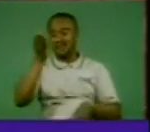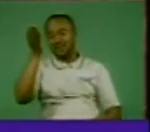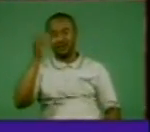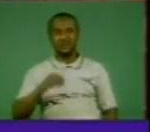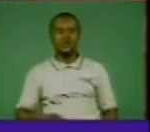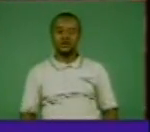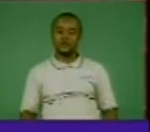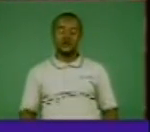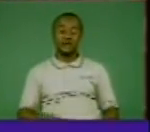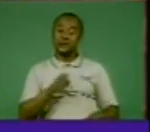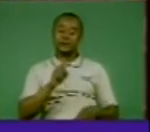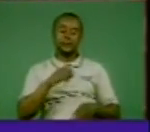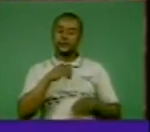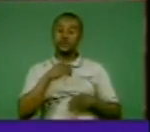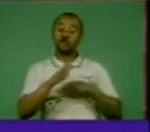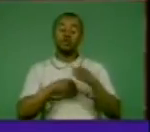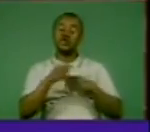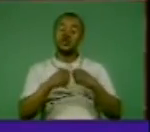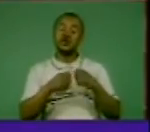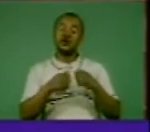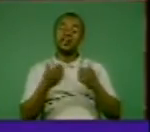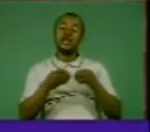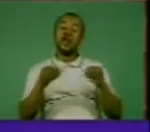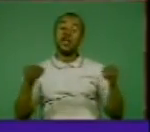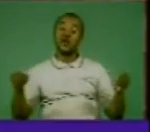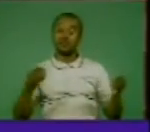zoezi hili ni refu kidogo, kwa ninaenda kwa utaratibu ambao